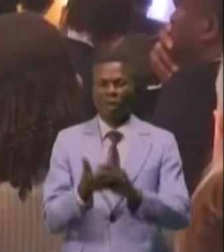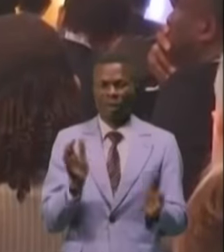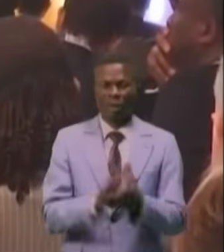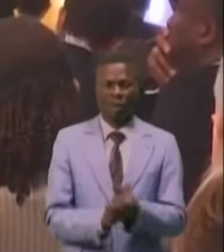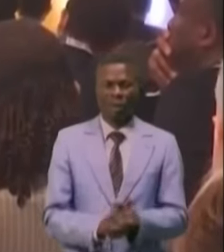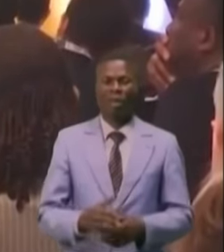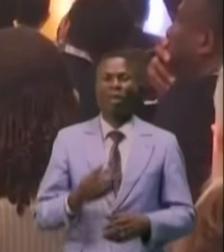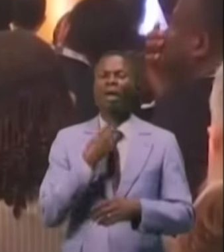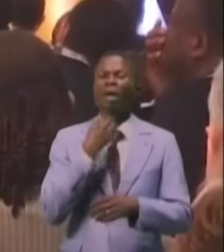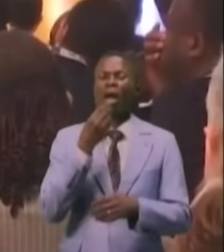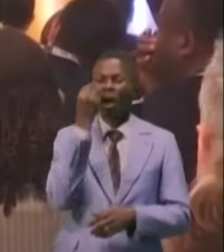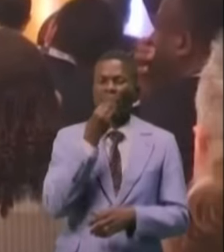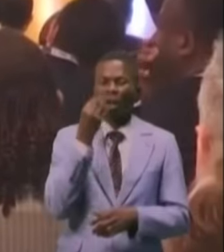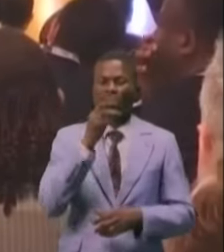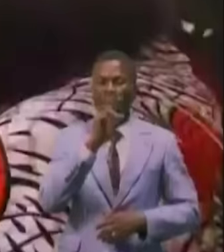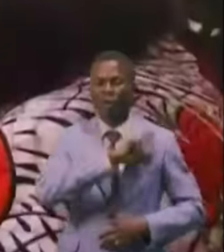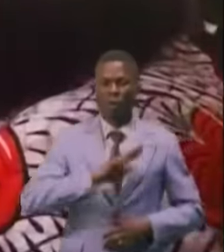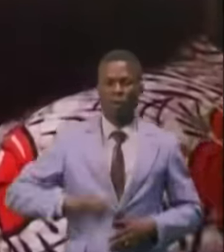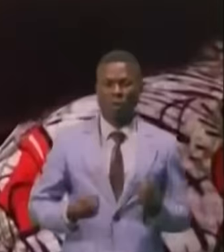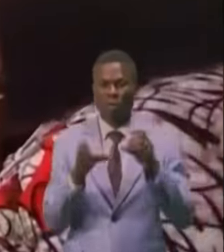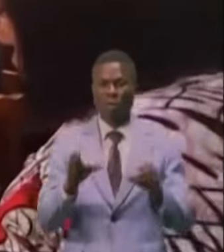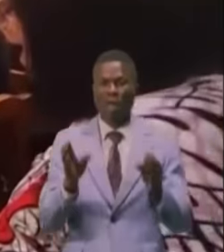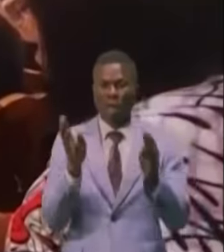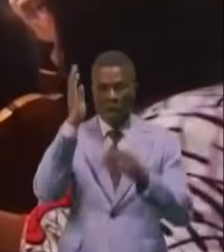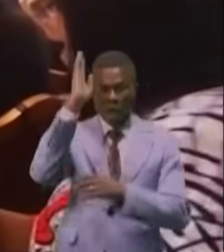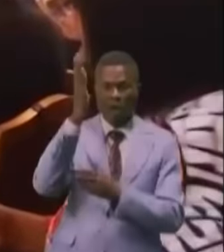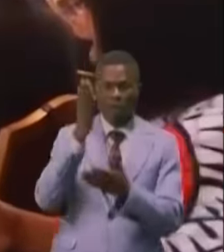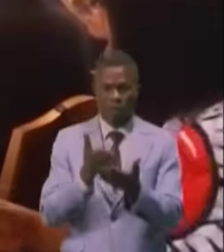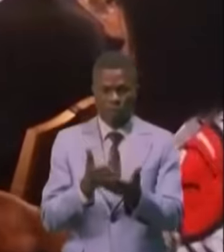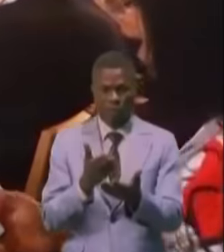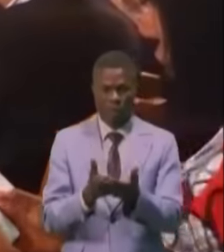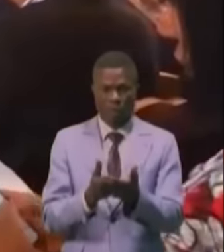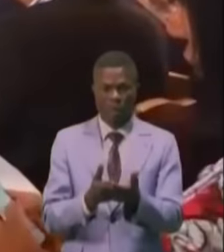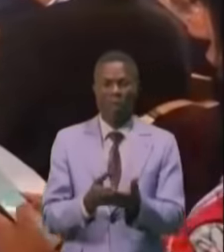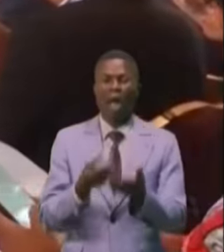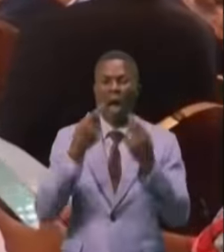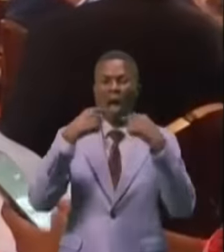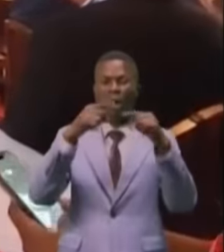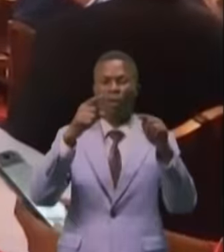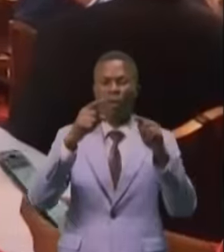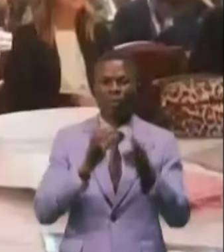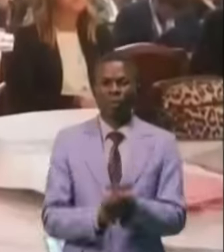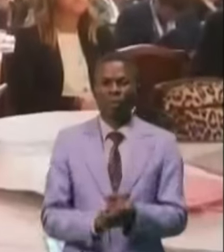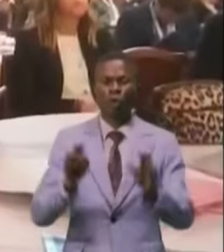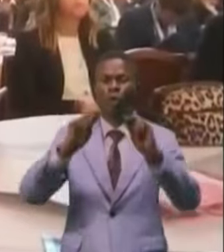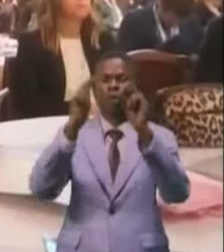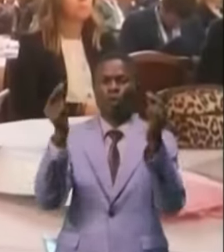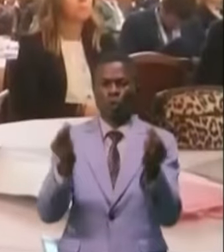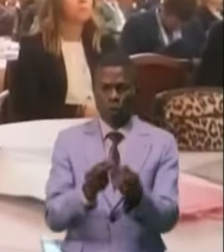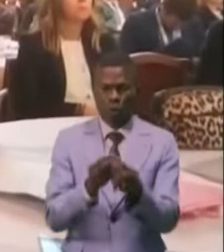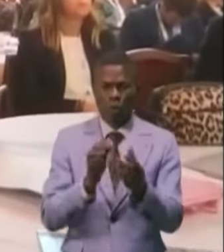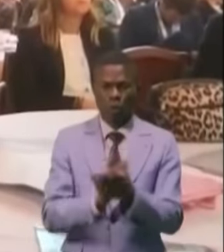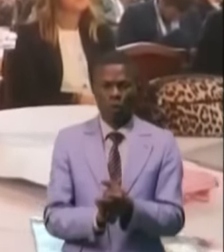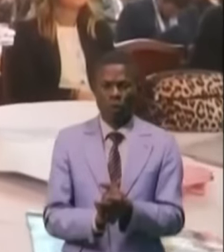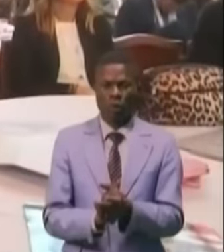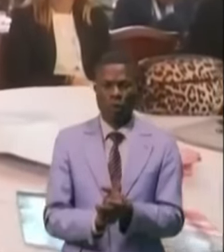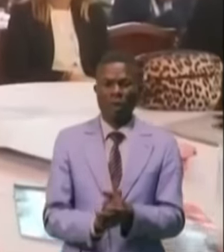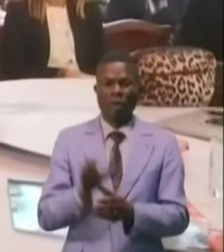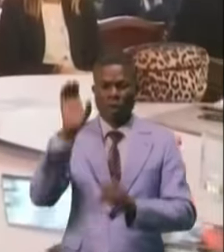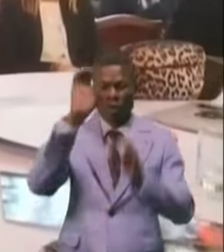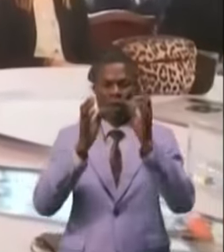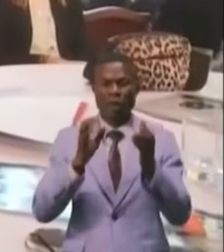République démocratique du Congo à ses assises a été portée par une délégation du corps de l'élite scientifique de